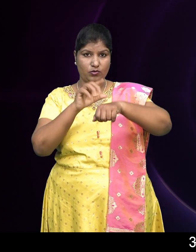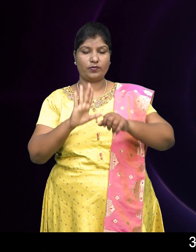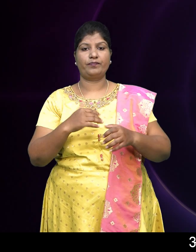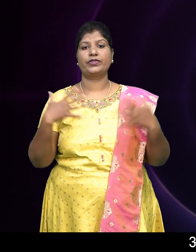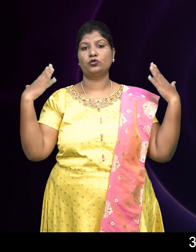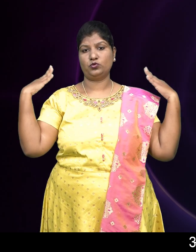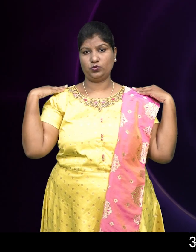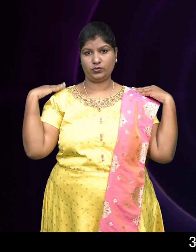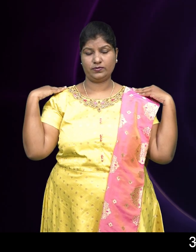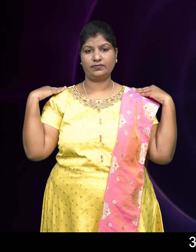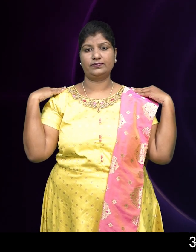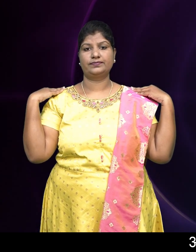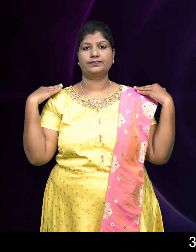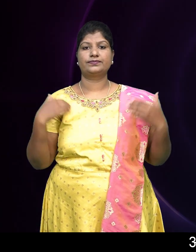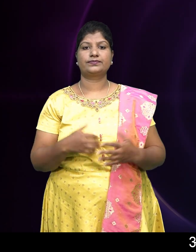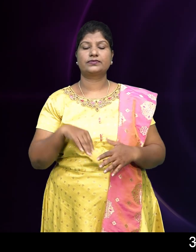आणि पायांची हाडे असतात.